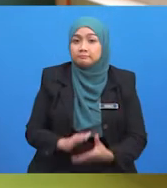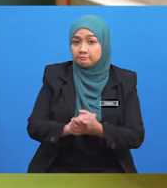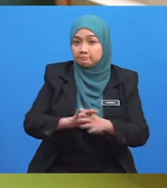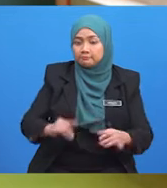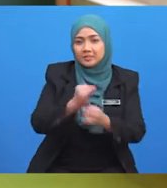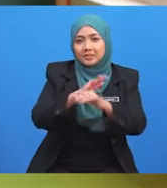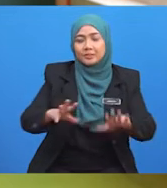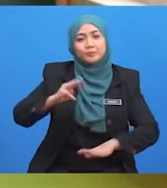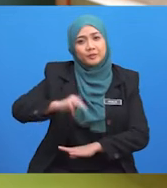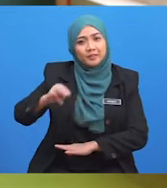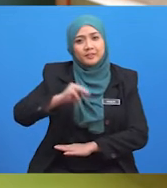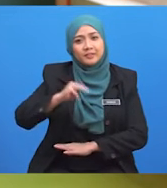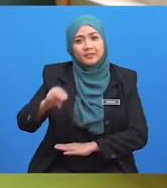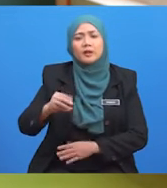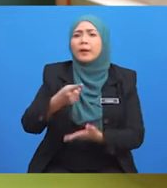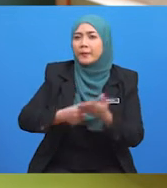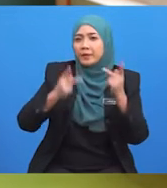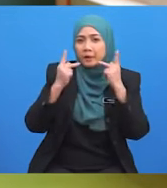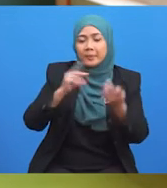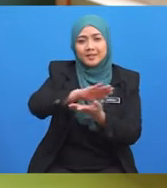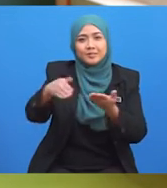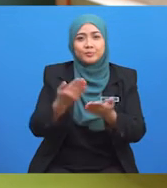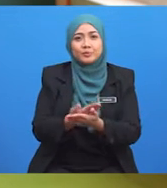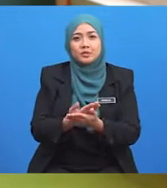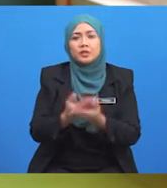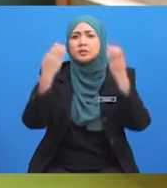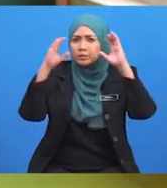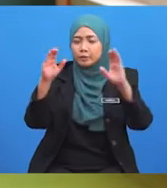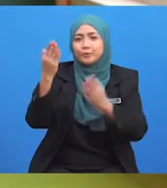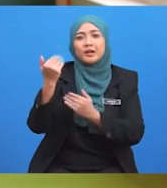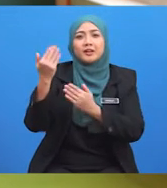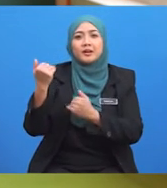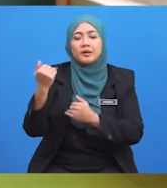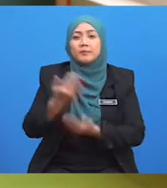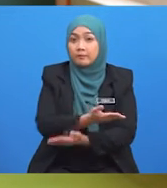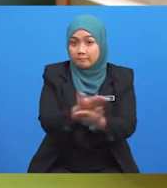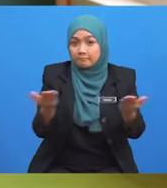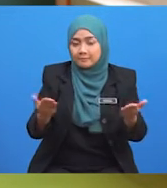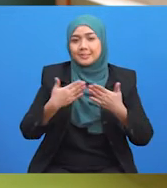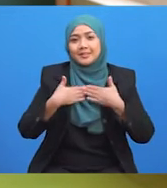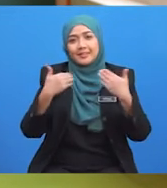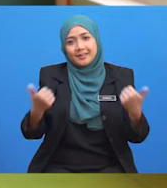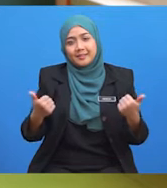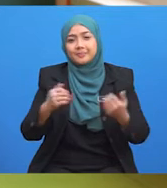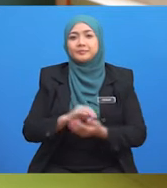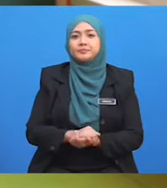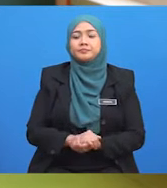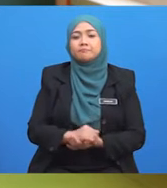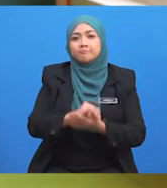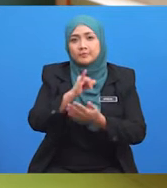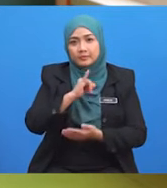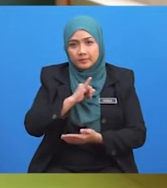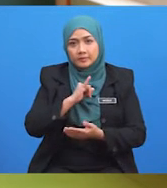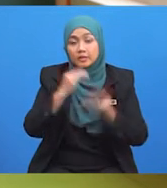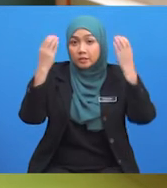Selamat sejahtera, murid-murid. Apa khabar semua? Cikgu berharap kamu sihat, ya? Saya,